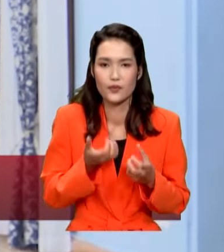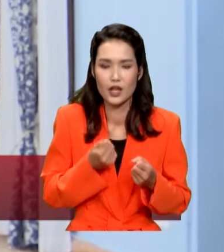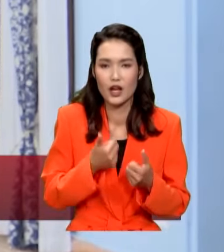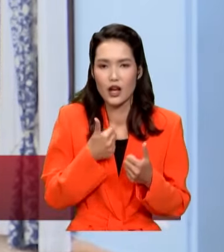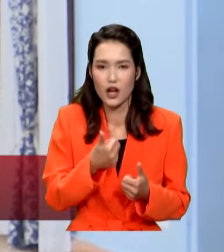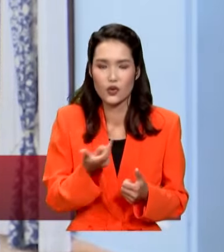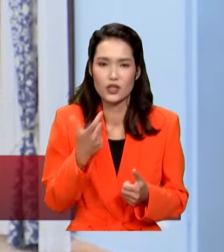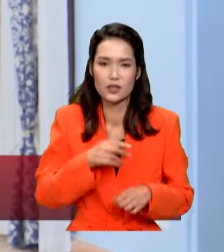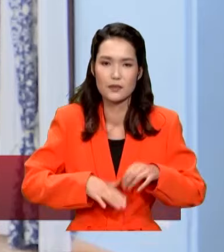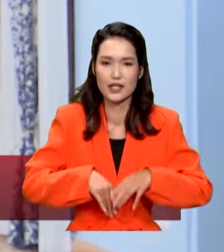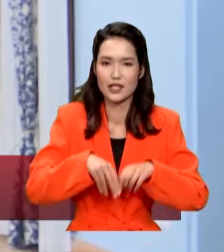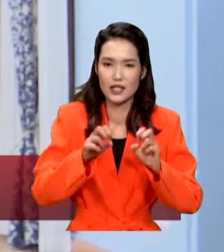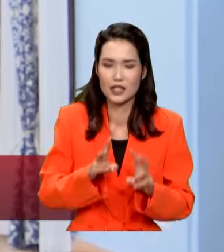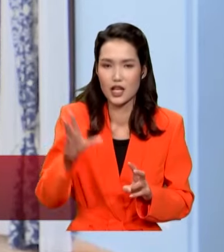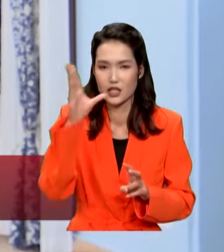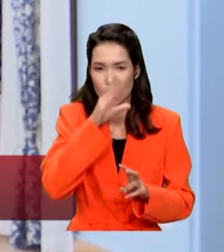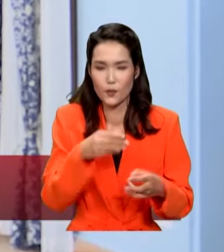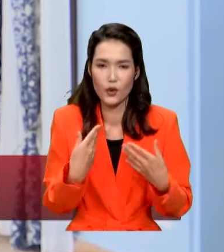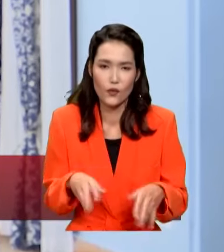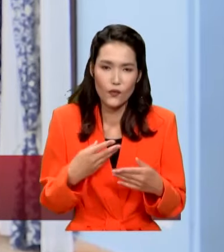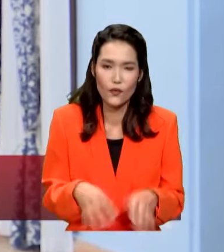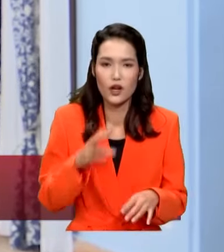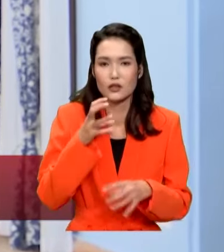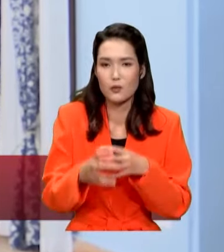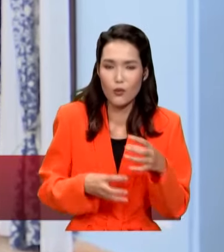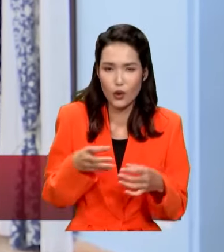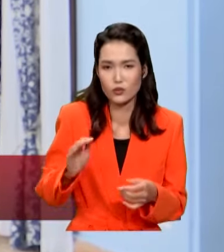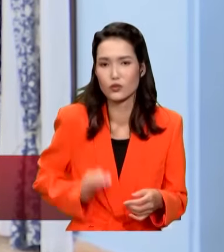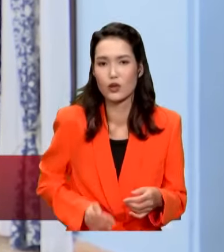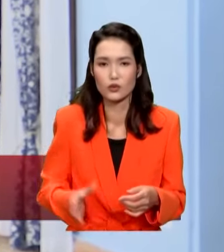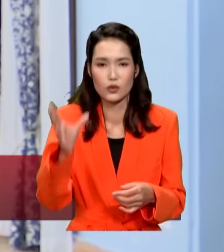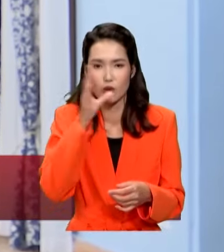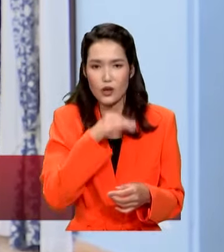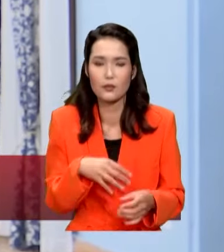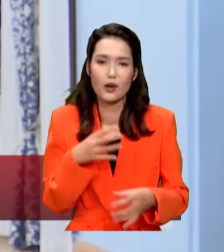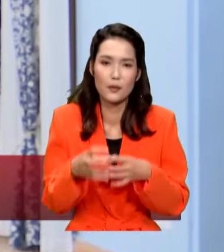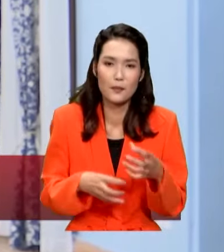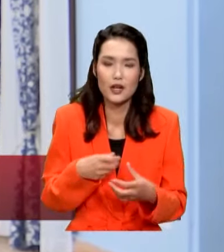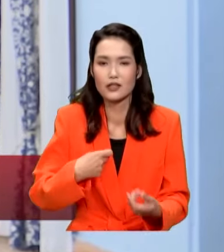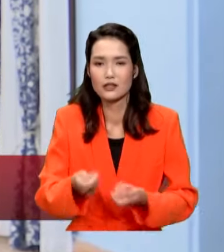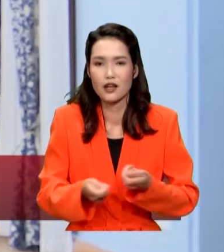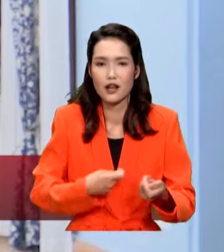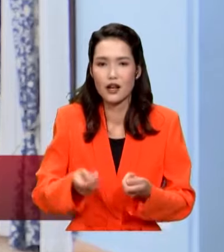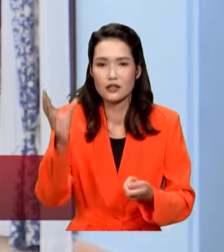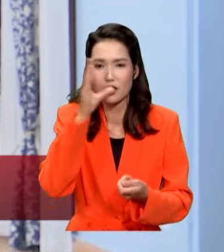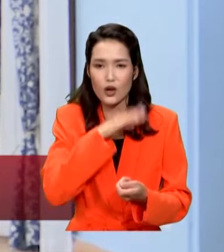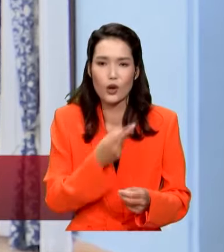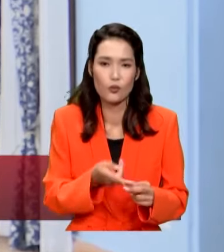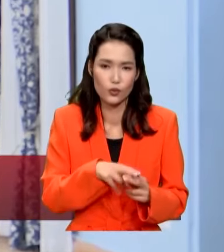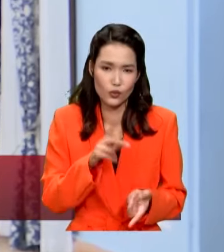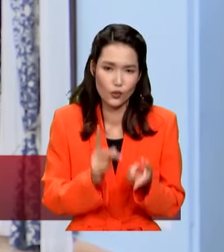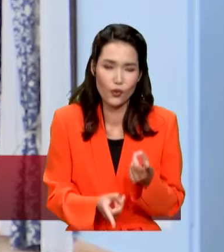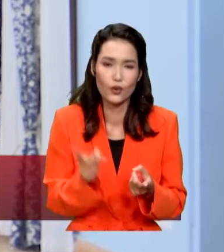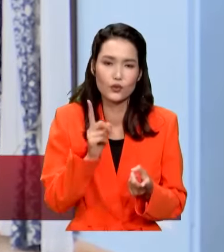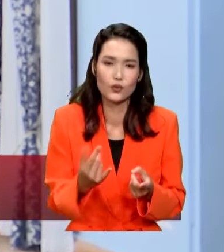к себе специалиста. Выпускники работают в международных компаниях, на международном рынке. И это подтверждение того,